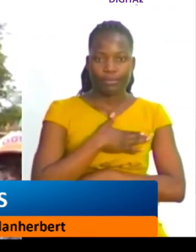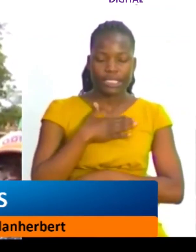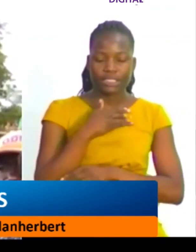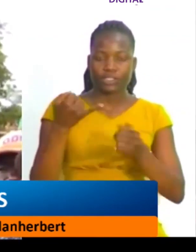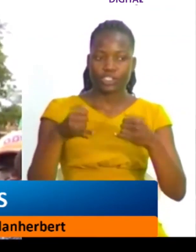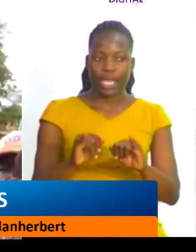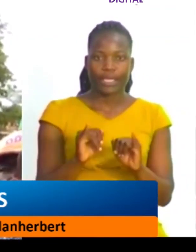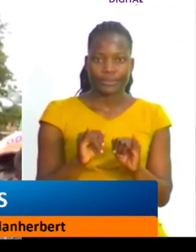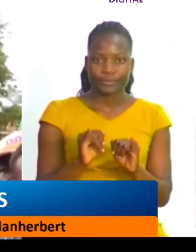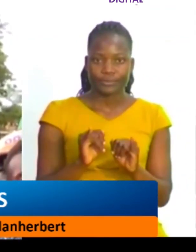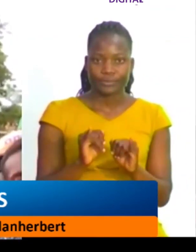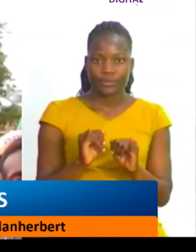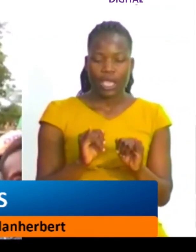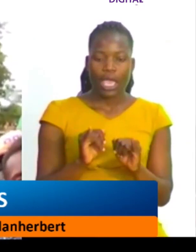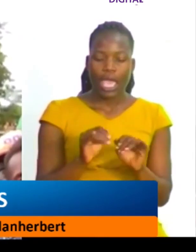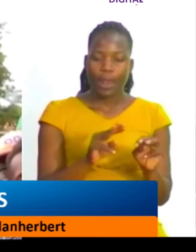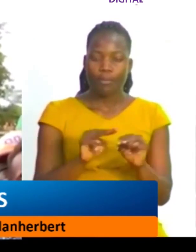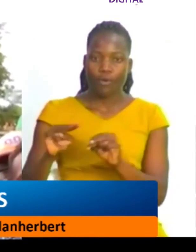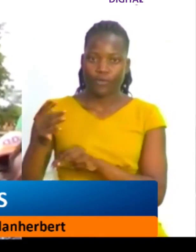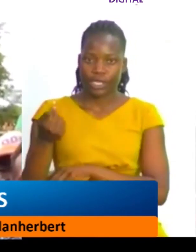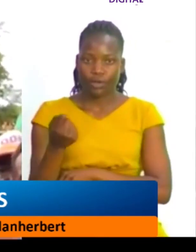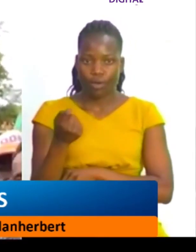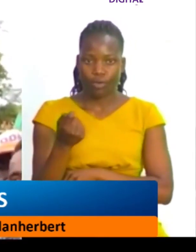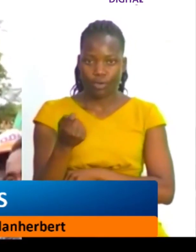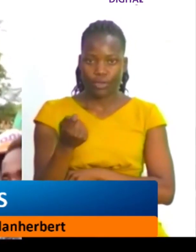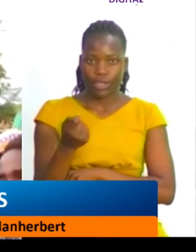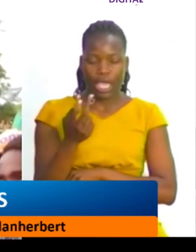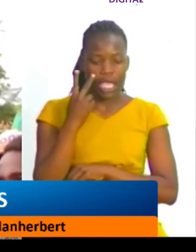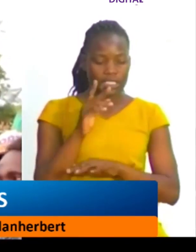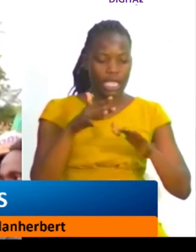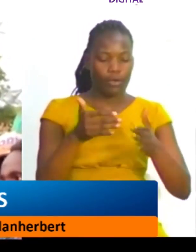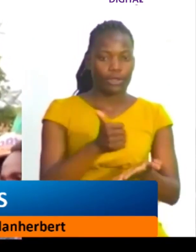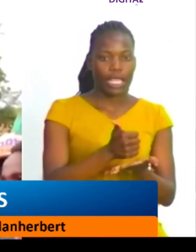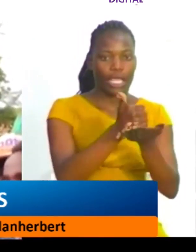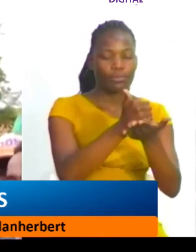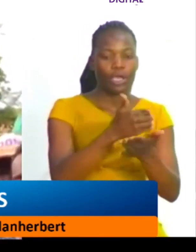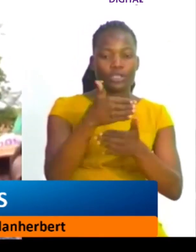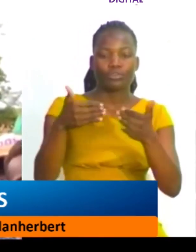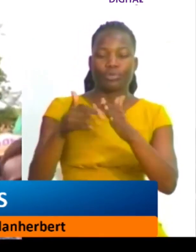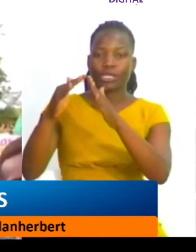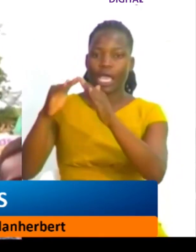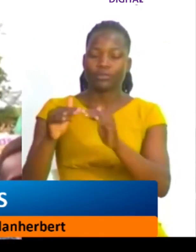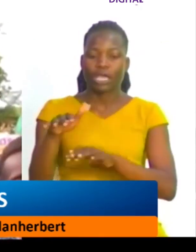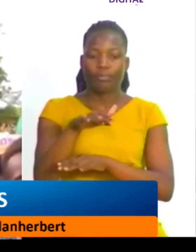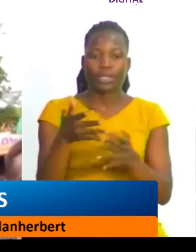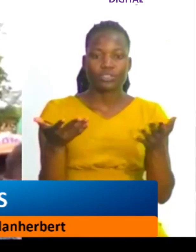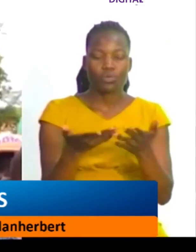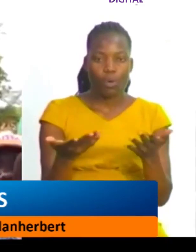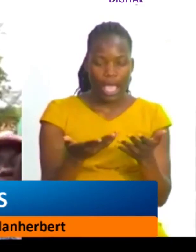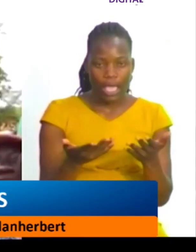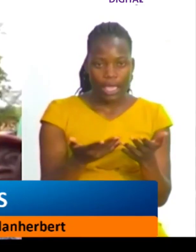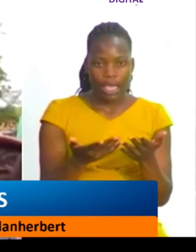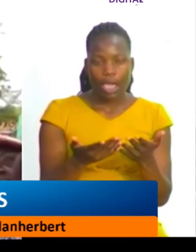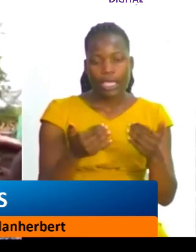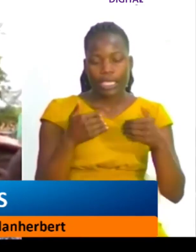mjaribu kutoka hapo hatuweze kuona tutasaidiana vipi kujenga nyumba mali ambapo hatuwezi pata